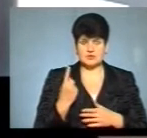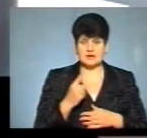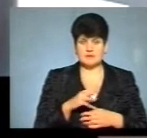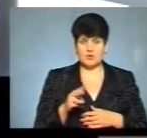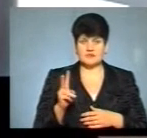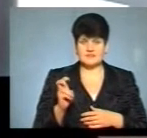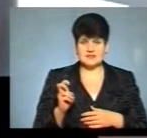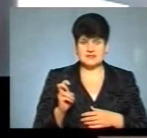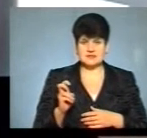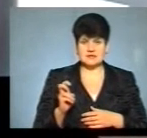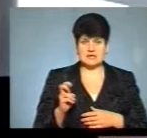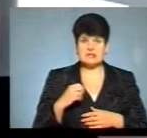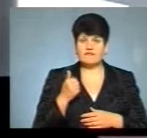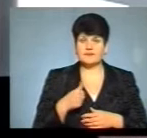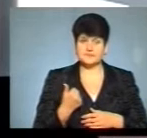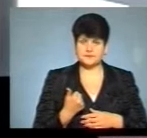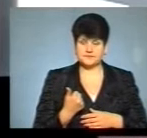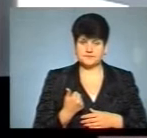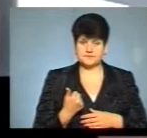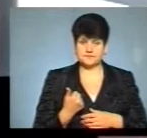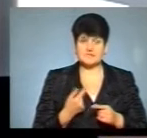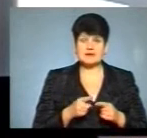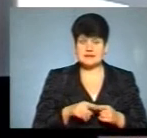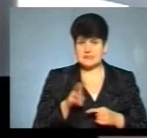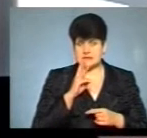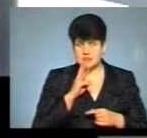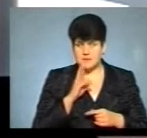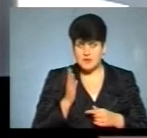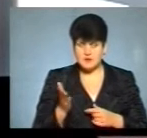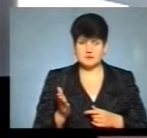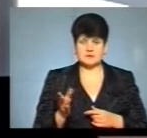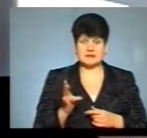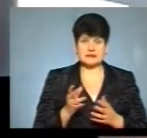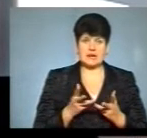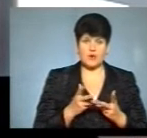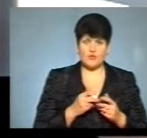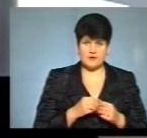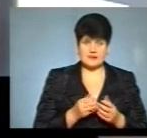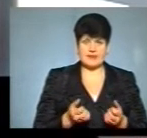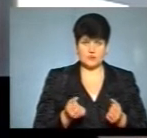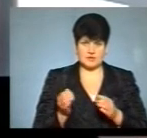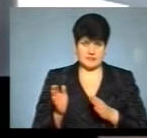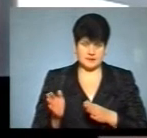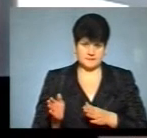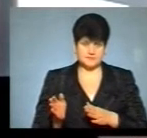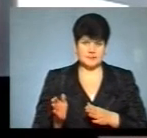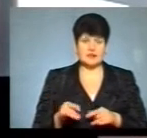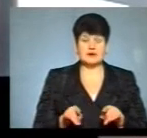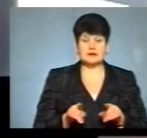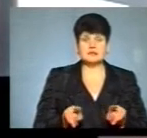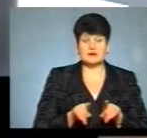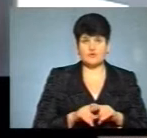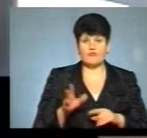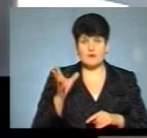1 200 000 річний. Це на заробітні плати, на нарахування і на утримання. Так, враховуючи те,